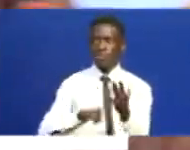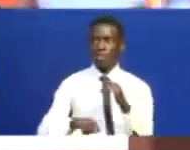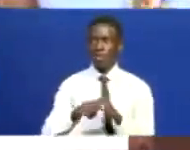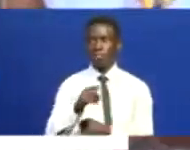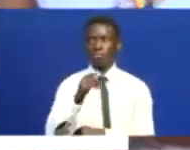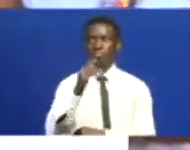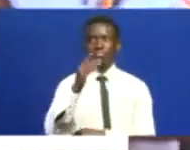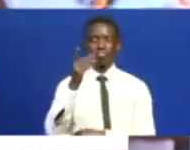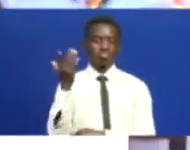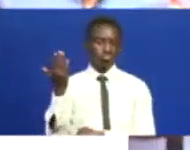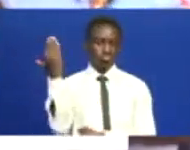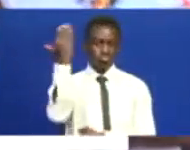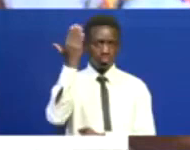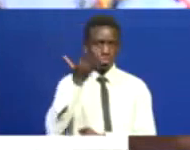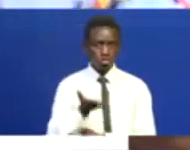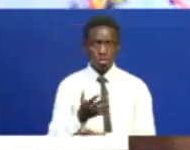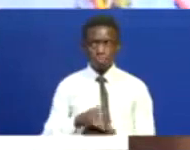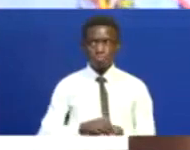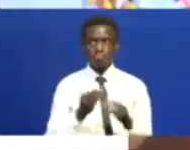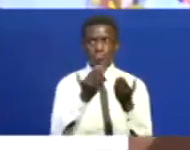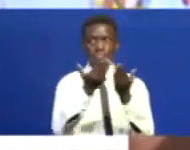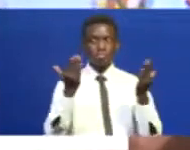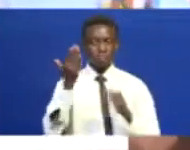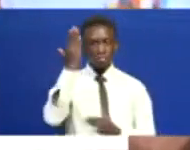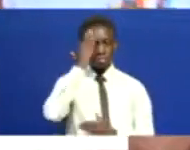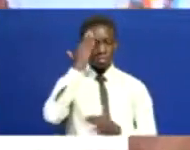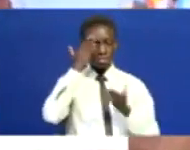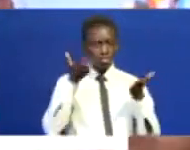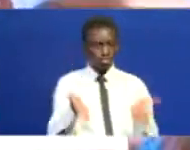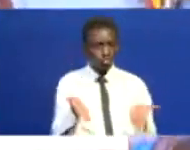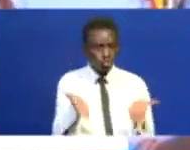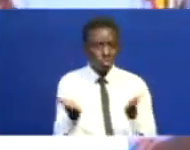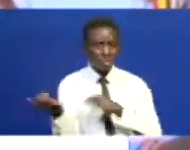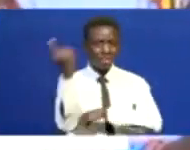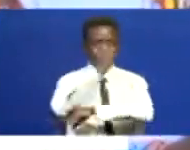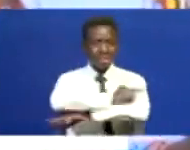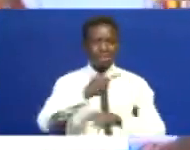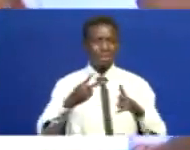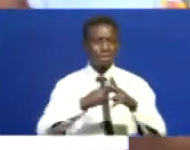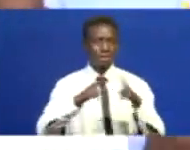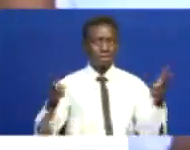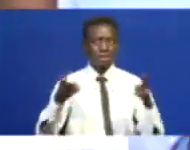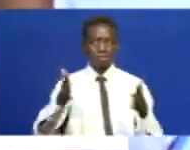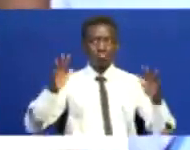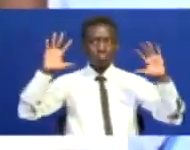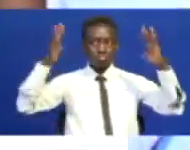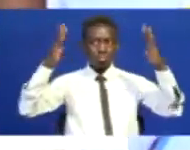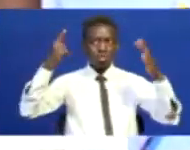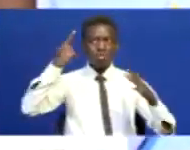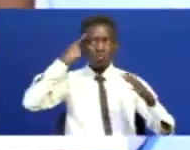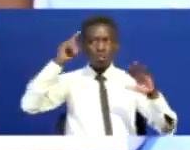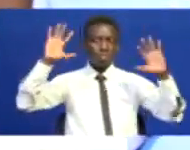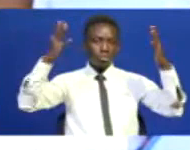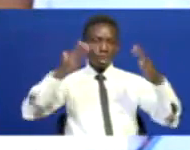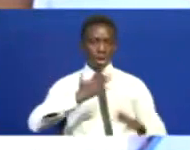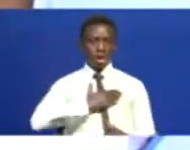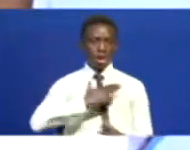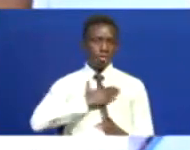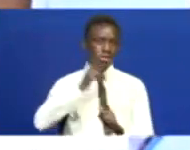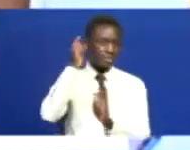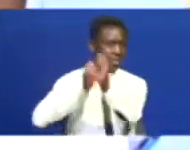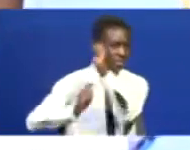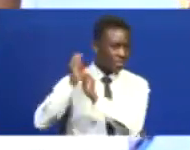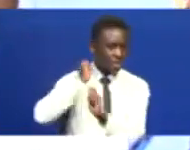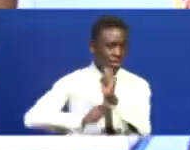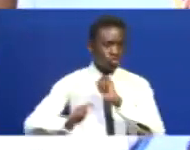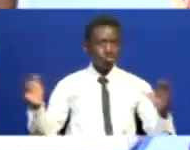Basi mnavyojua leo imekuwa ni siku ya kuanzisha sherehe ya kusherehekea mila yetu ya jamii ya